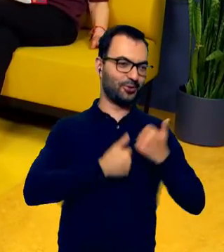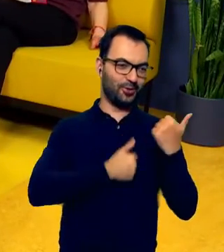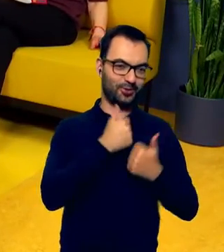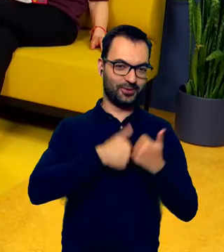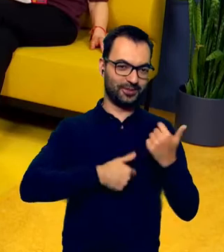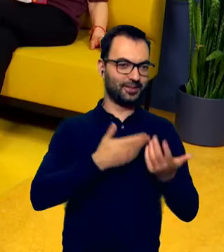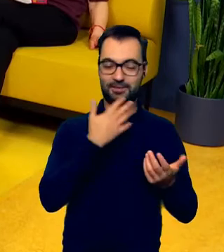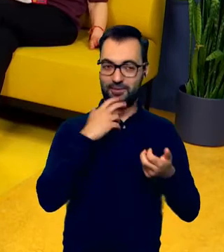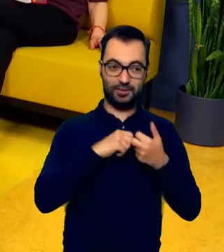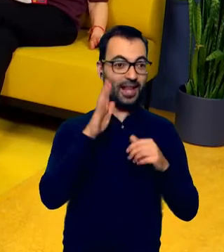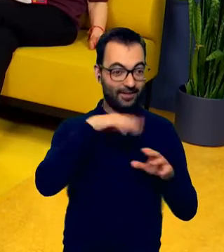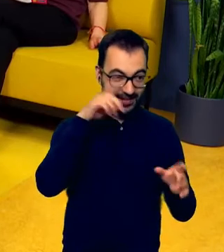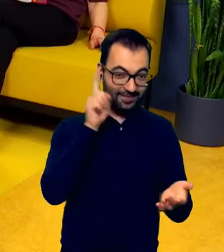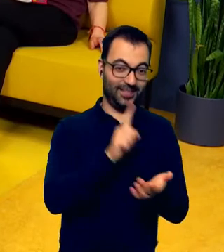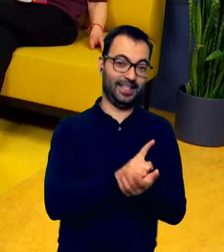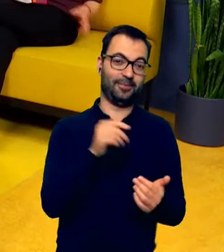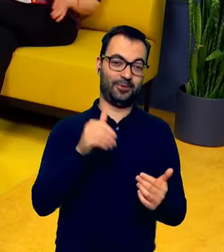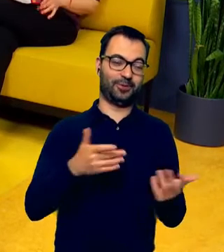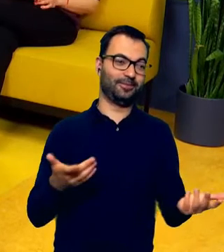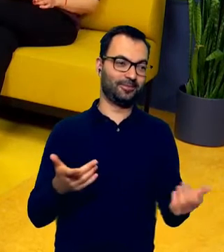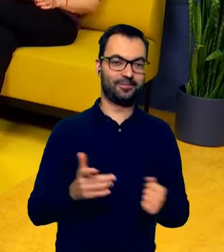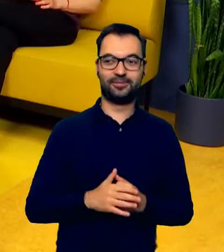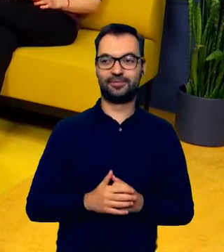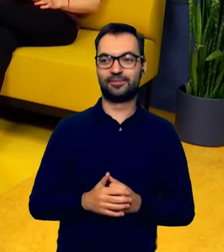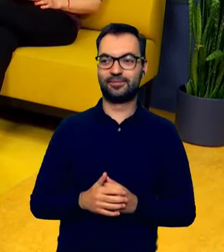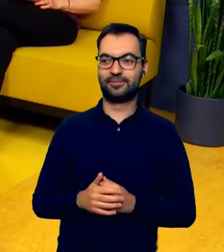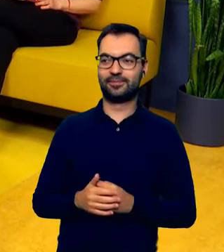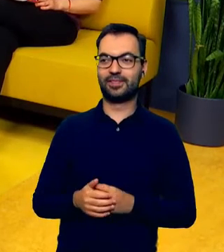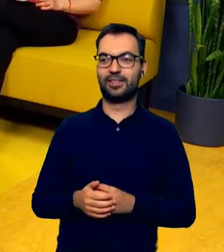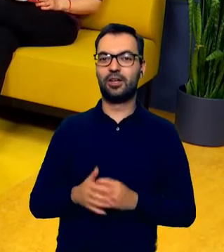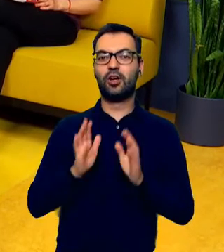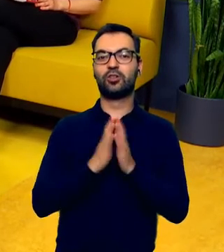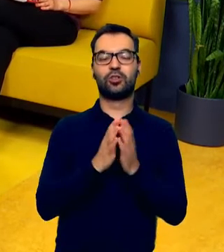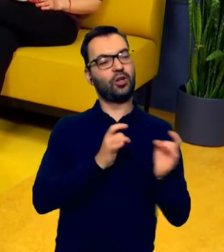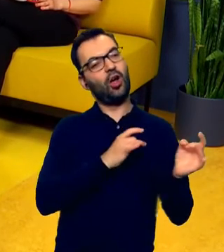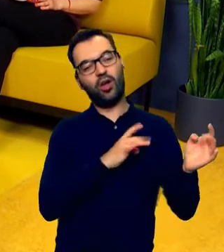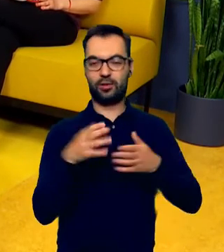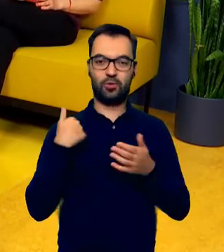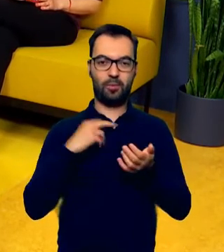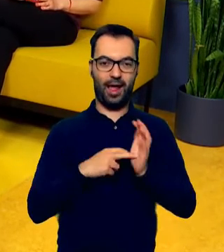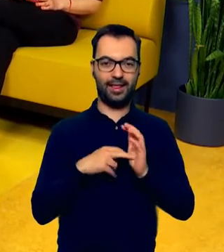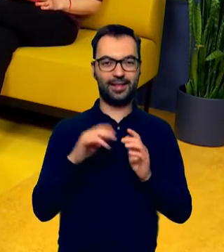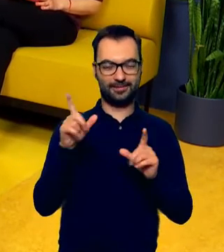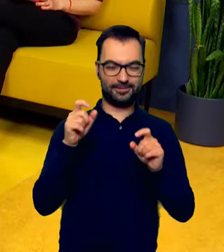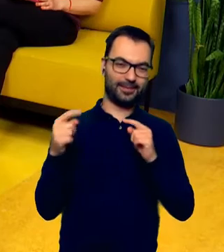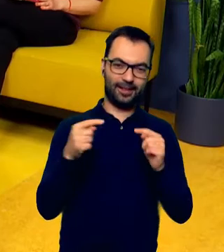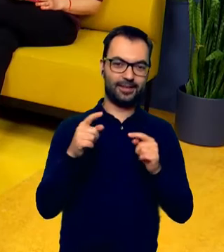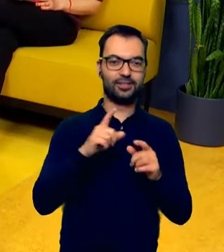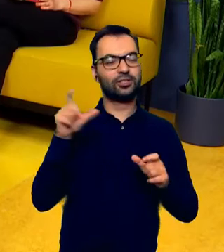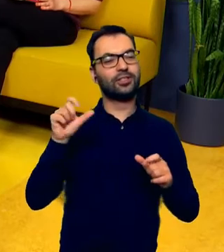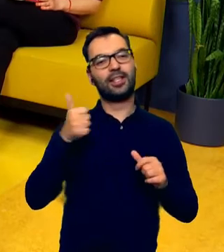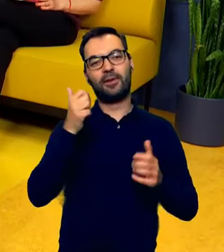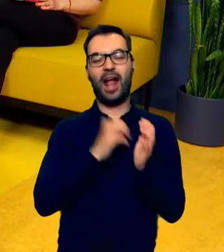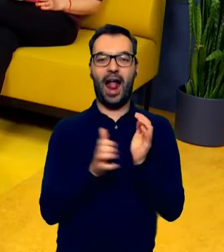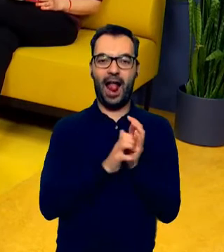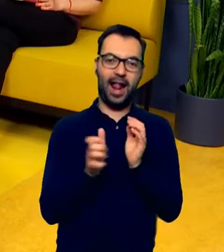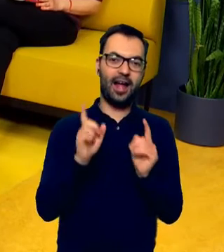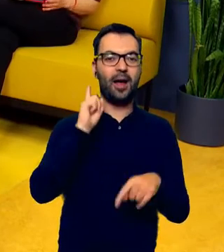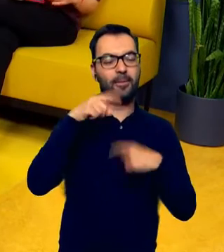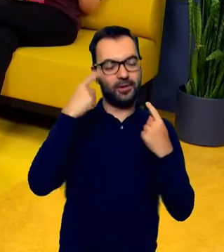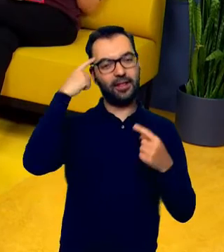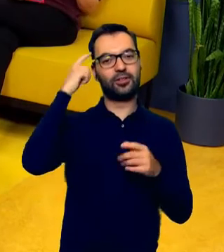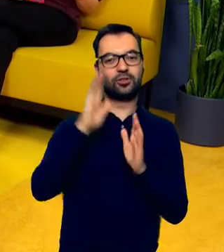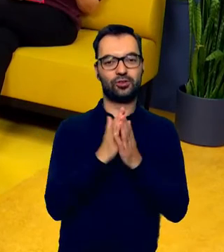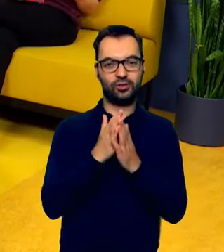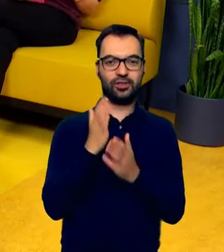konkursie, który prowadzimy. Tak. Jest szansa na nagrodę. Czy książka była od razu w planach, jak zaczęłyście gadać, czy właściwie najpierw było gadanie, a potem pomysł na